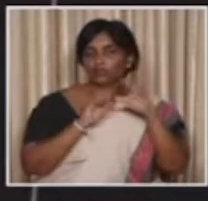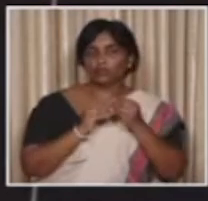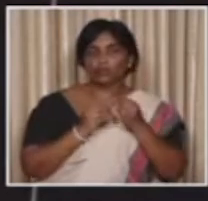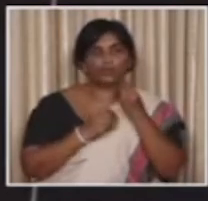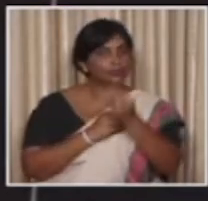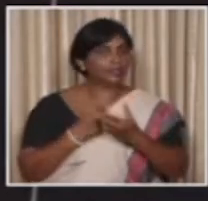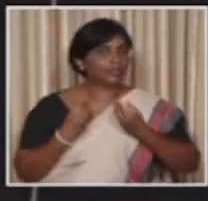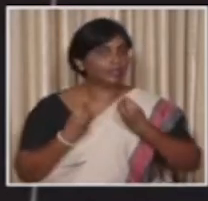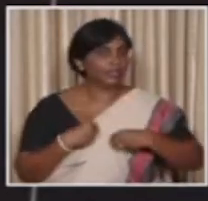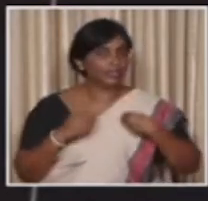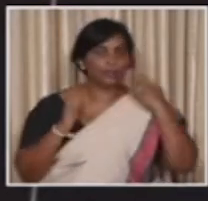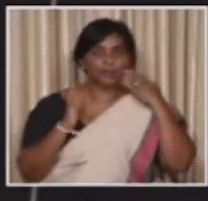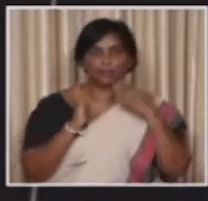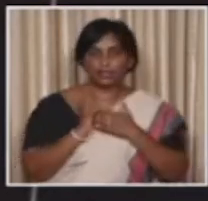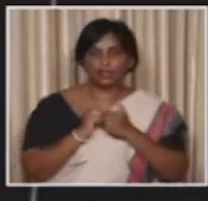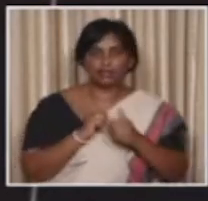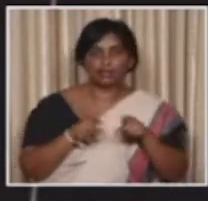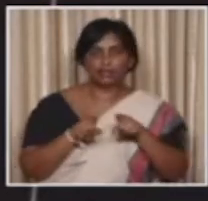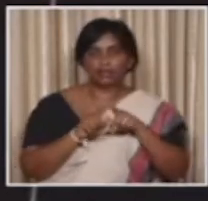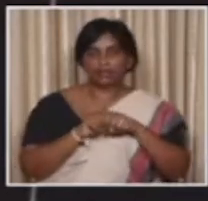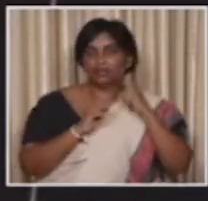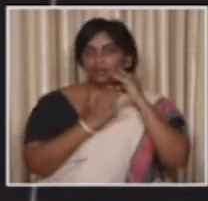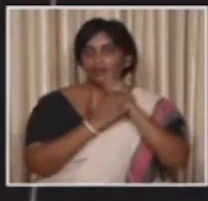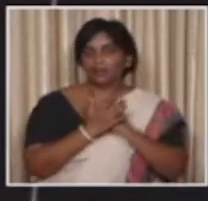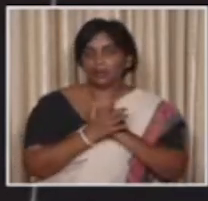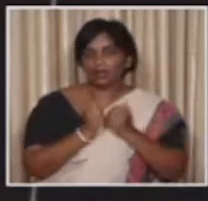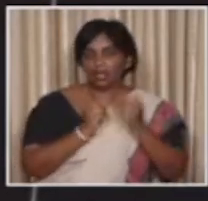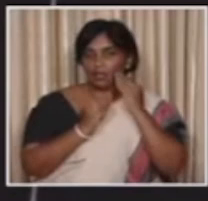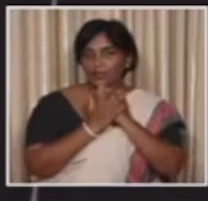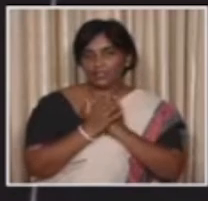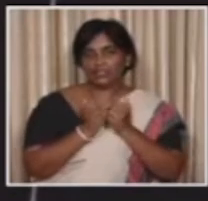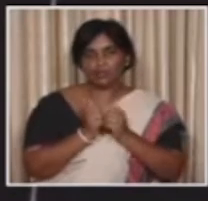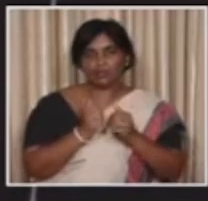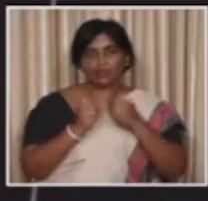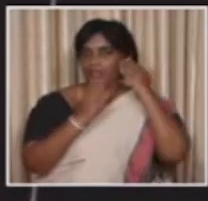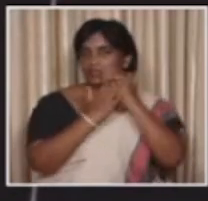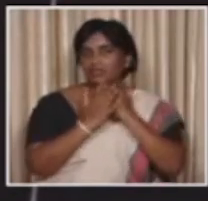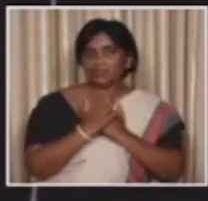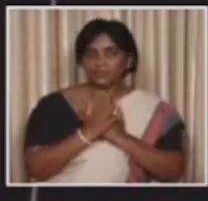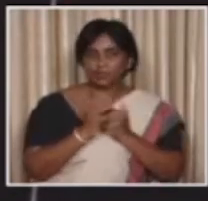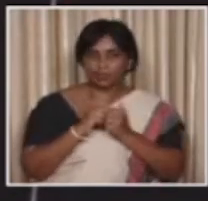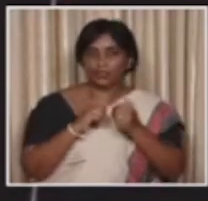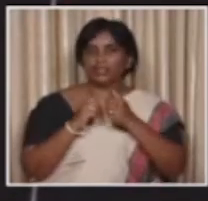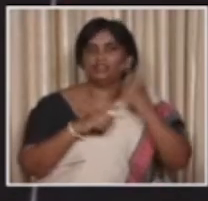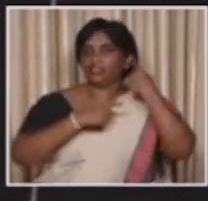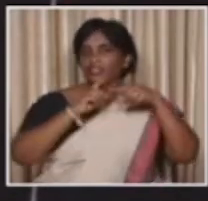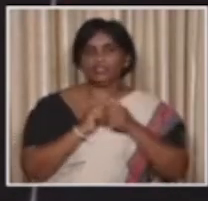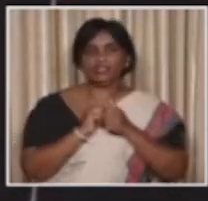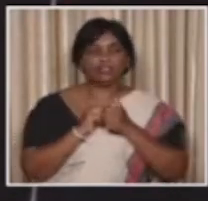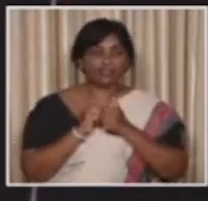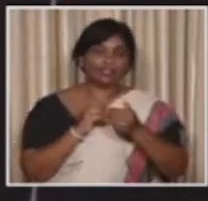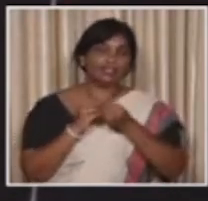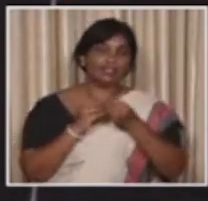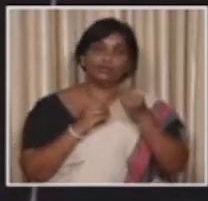ලබනවා. හැබැයි ඒකෙම තිබුණ කහවත්ත බැවිලි සමාගම පුද්ගලික අංශයට දීලා දෙනවා. ලංකාවේ සමාගමක් ඒක ලාභ ලබනවා. පෞද්ගලික අංශයට